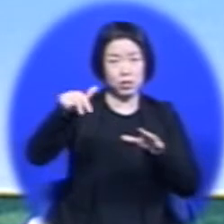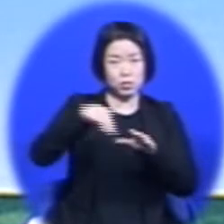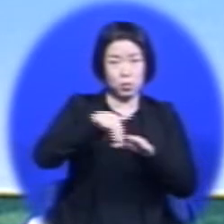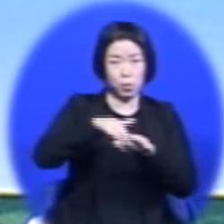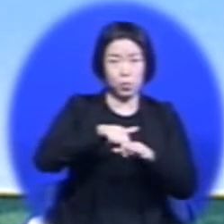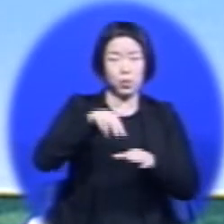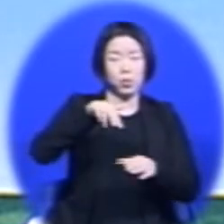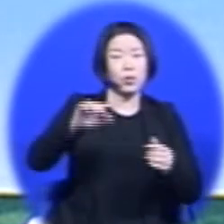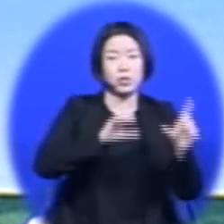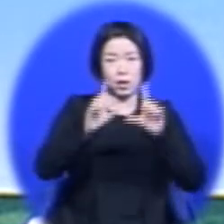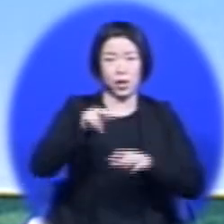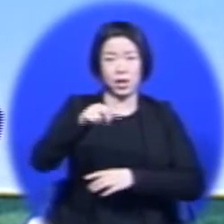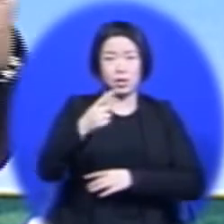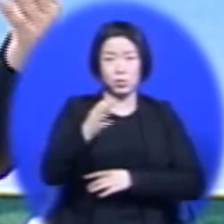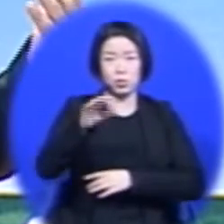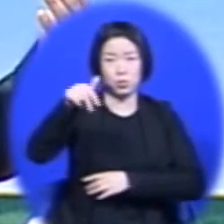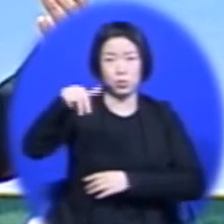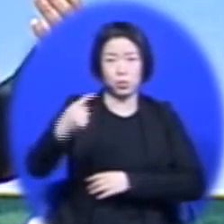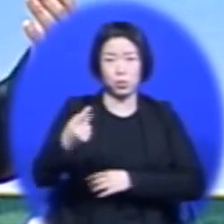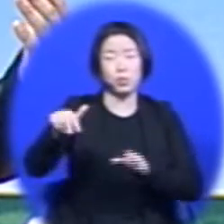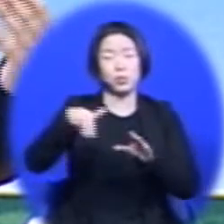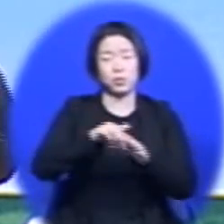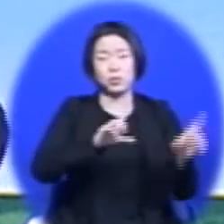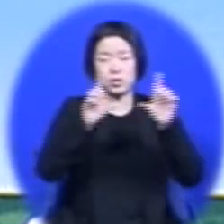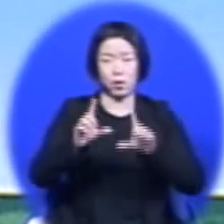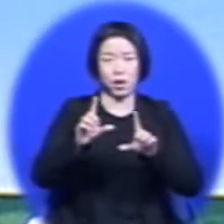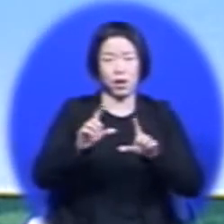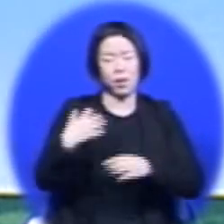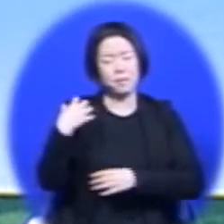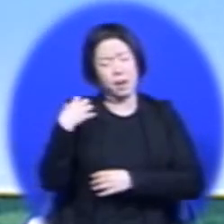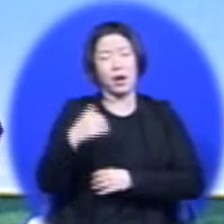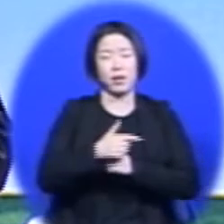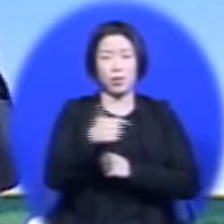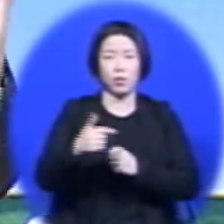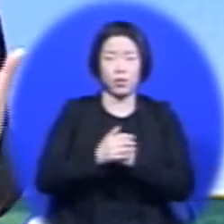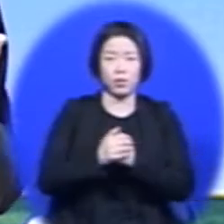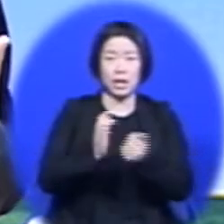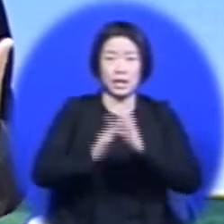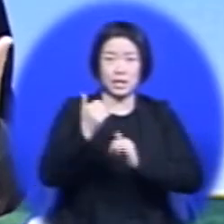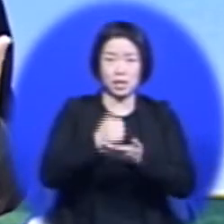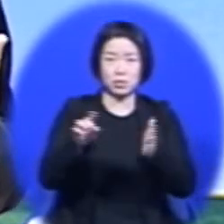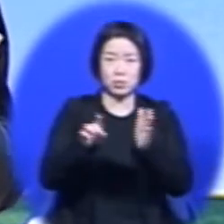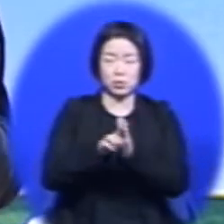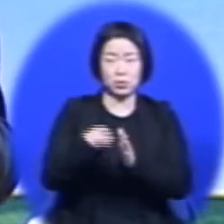종교생활이라고 합니다. 부담이에요. 예수를 믿고 살아도 이렇게 믿으면 부담입니다.